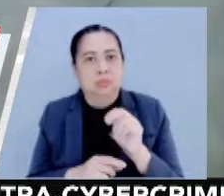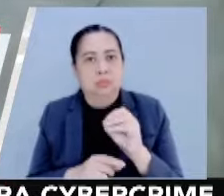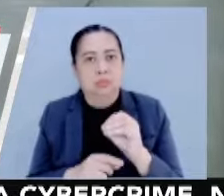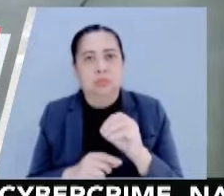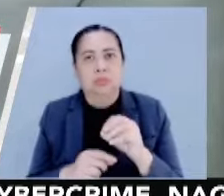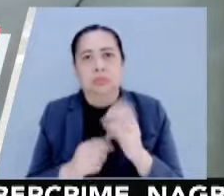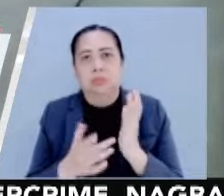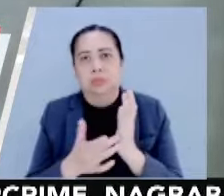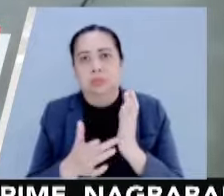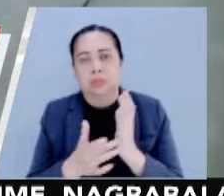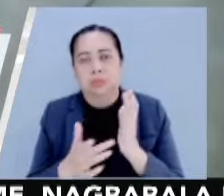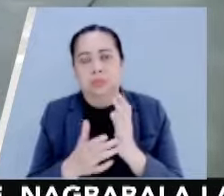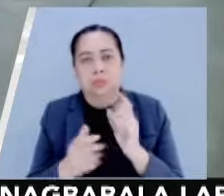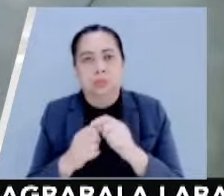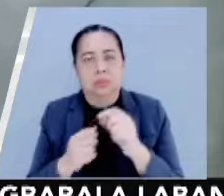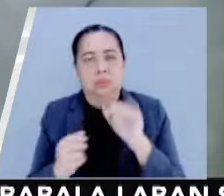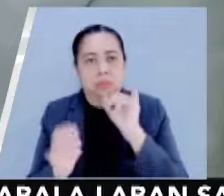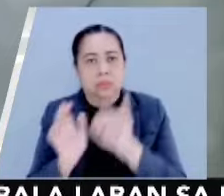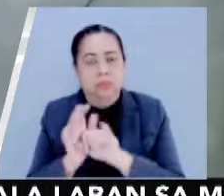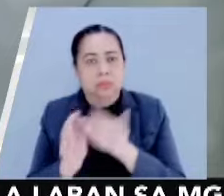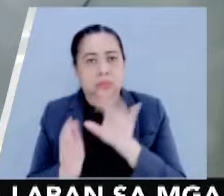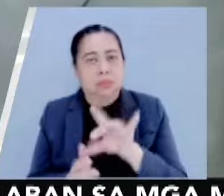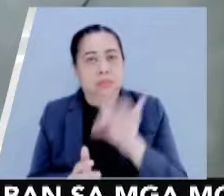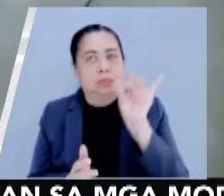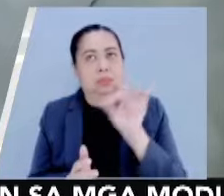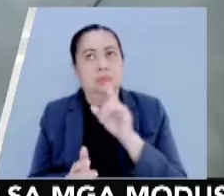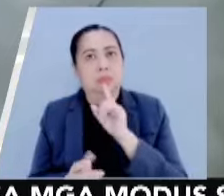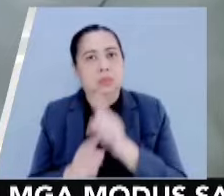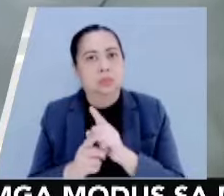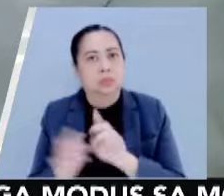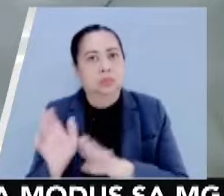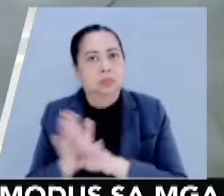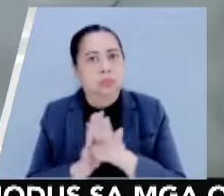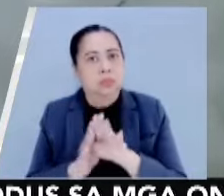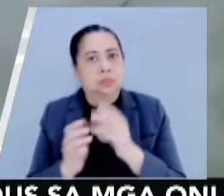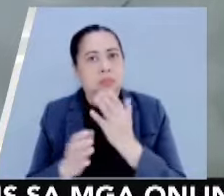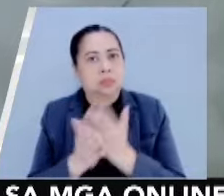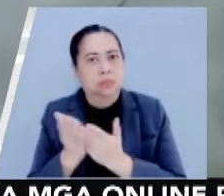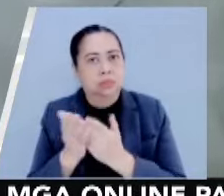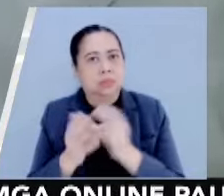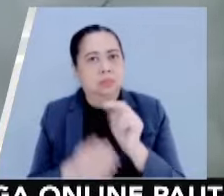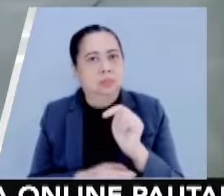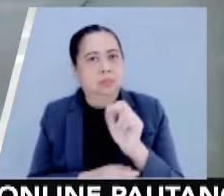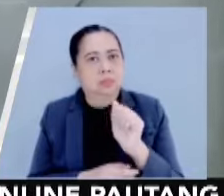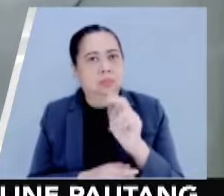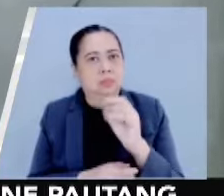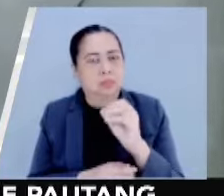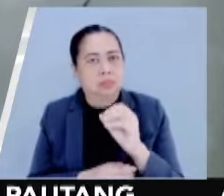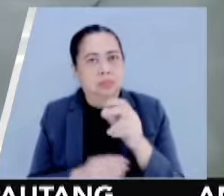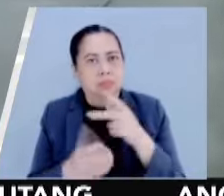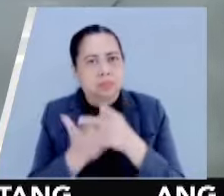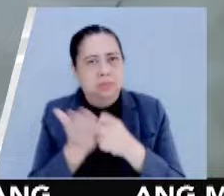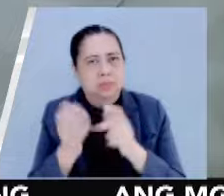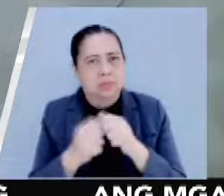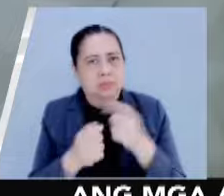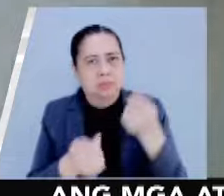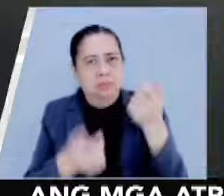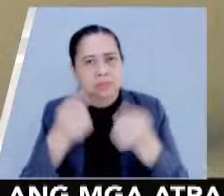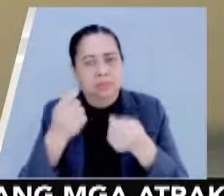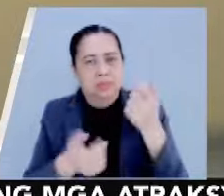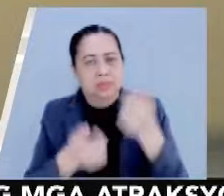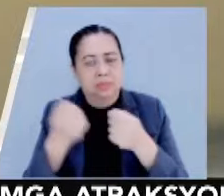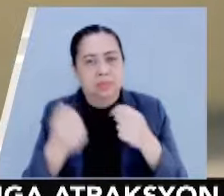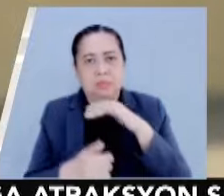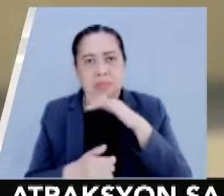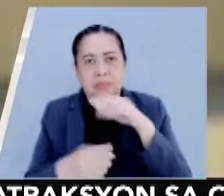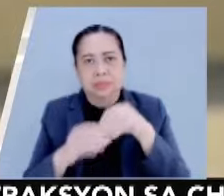isa sa na-identify namin is to develop some nanoparticles that could remove some pollutants sa ating environment.